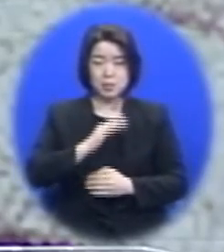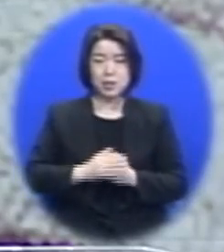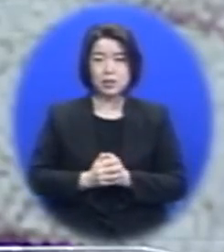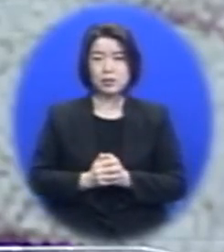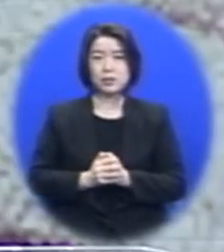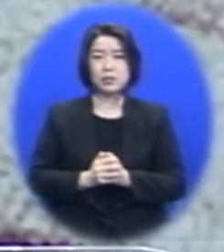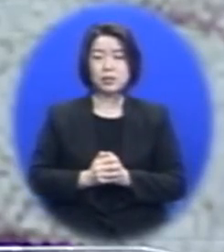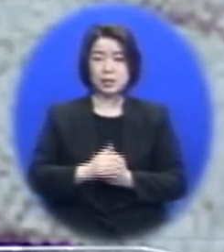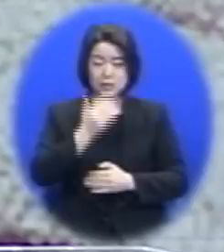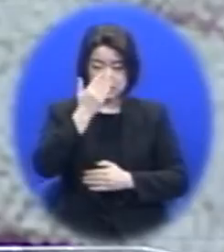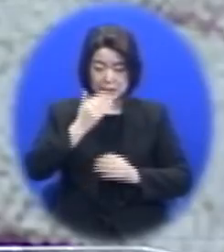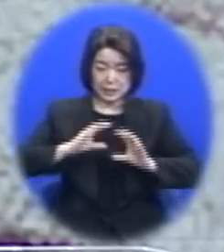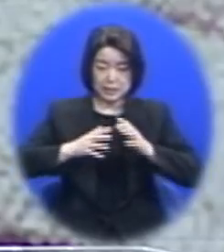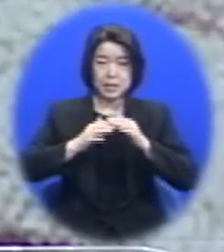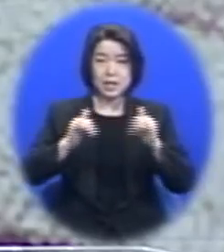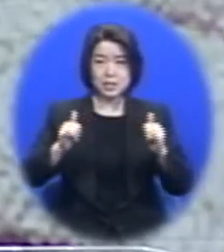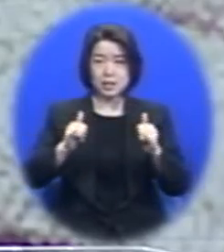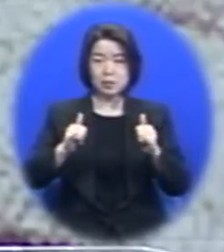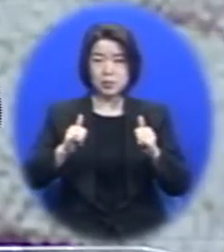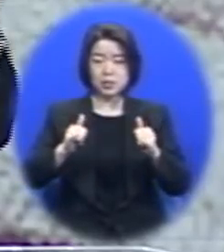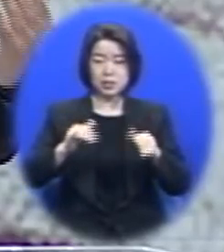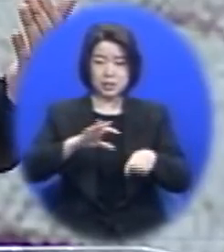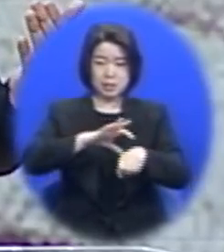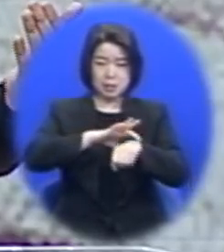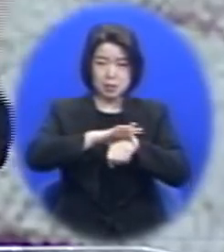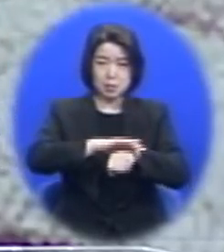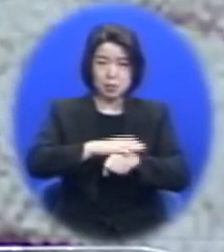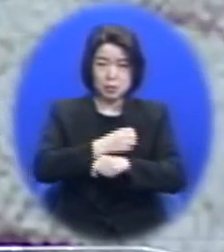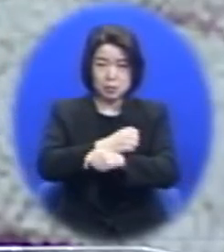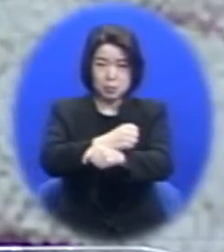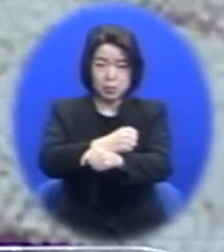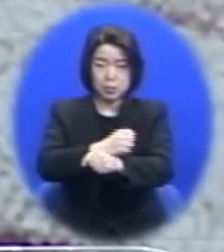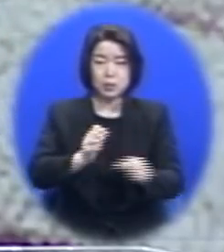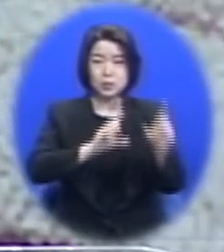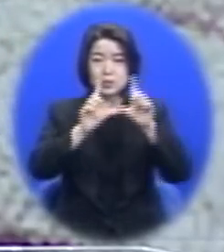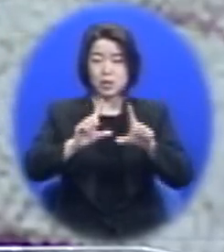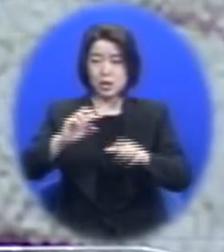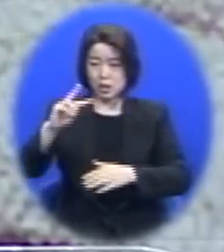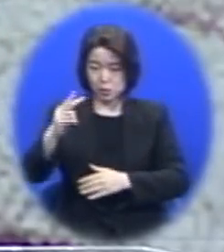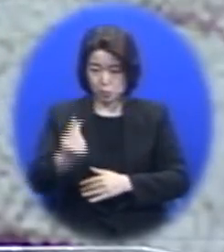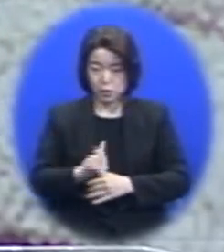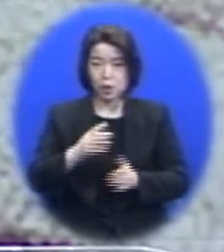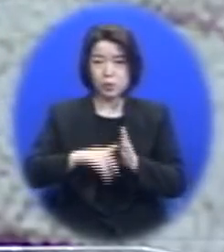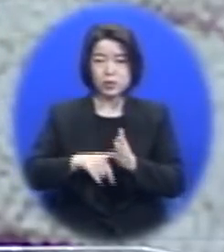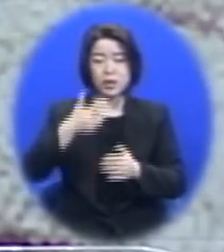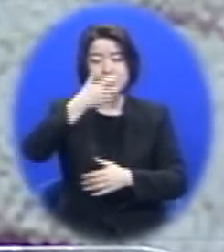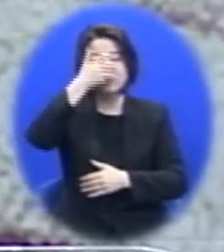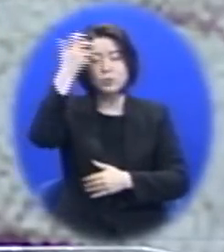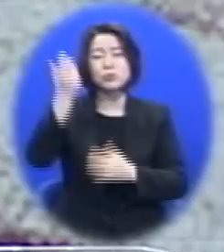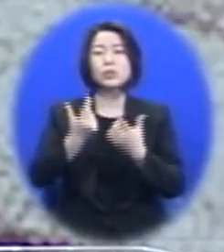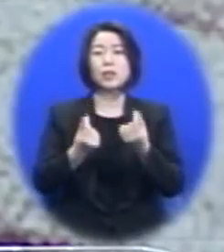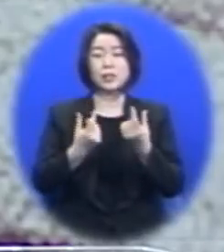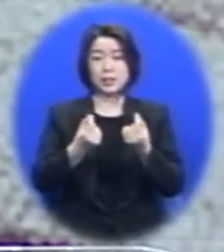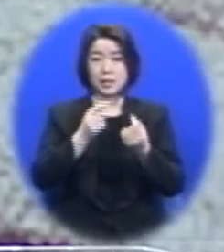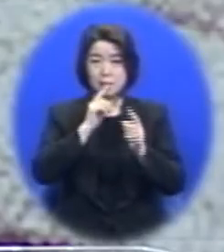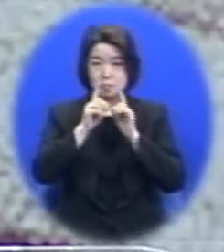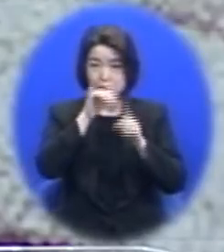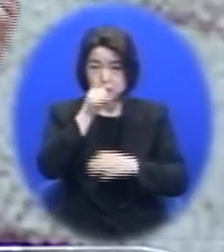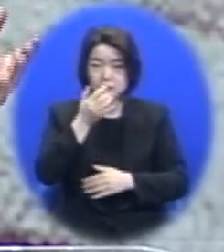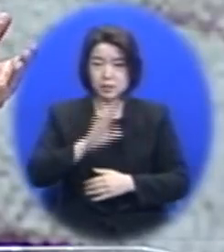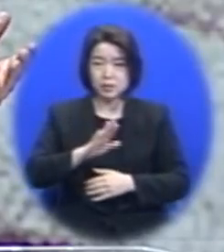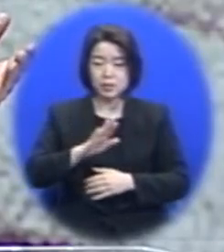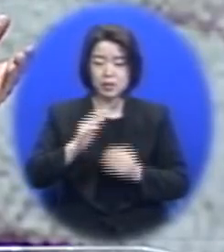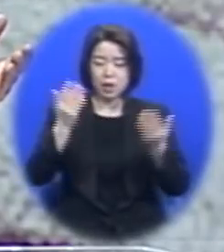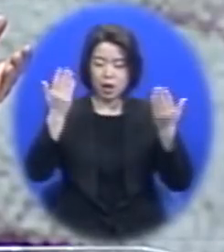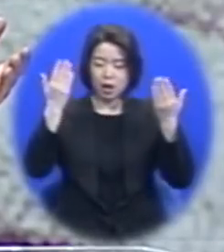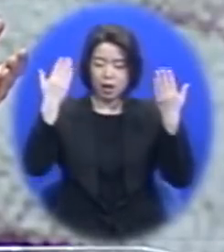이스라엘 백성이 포로 생활 하다가 돌아올 때 꿈을 꾸는 것 같았다 그랬는데 돌아보면 꿈꾸는